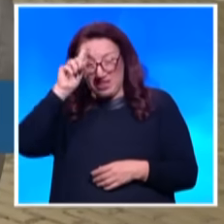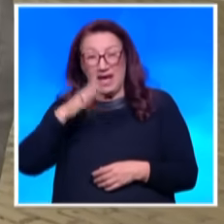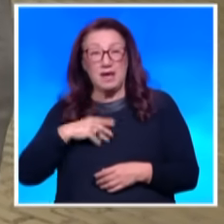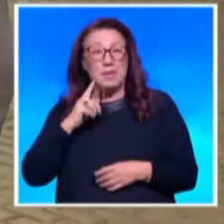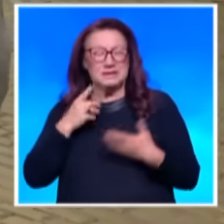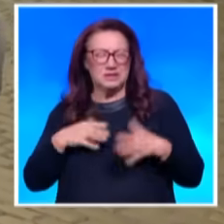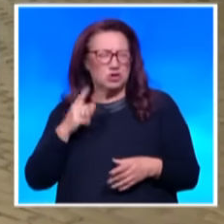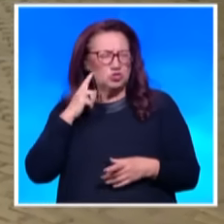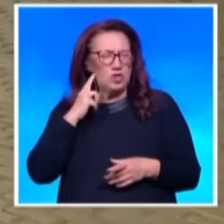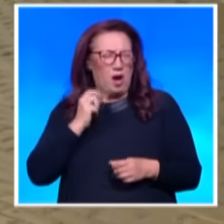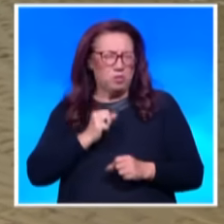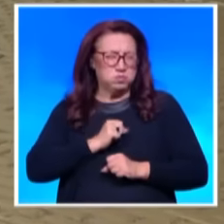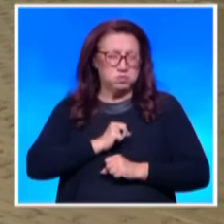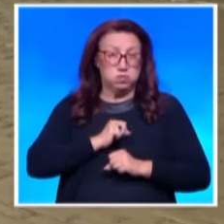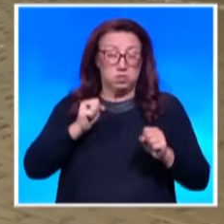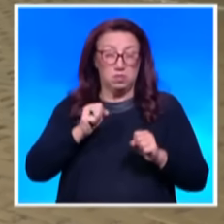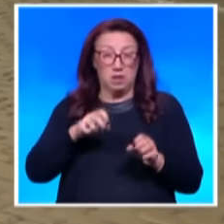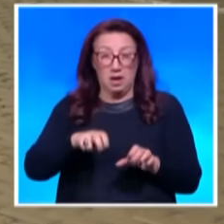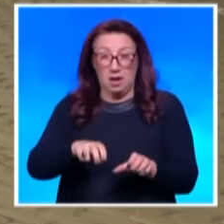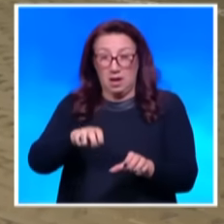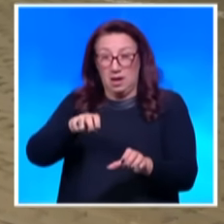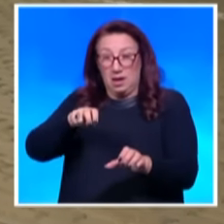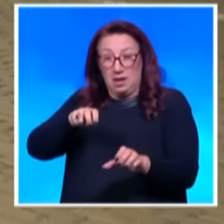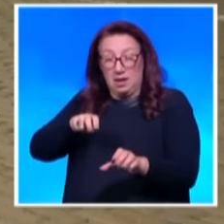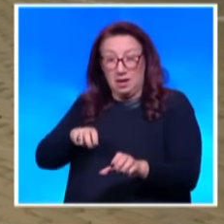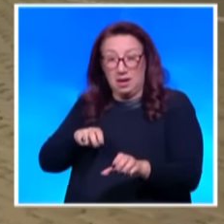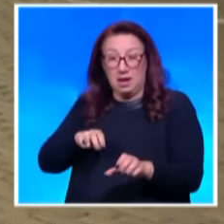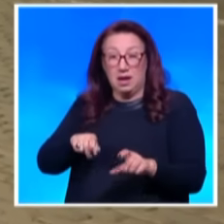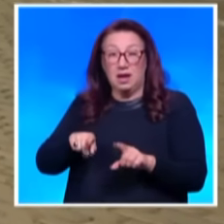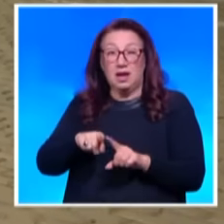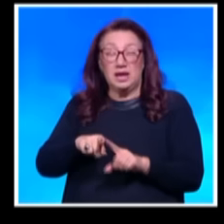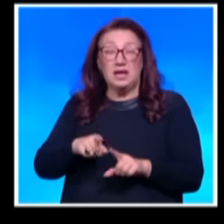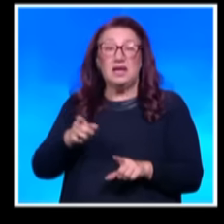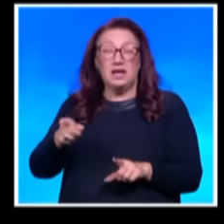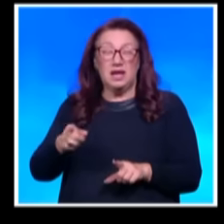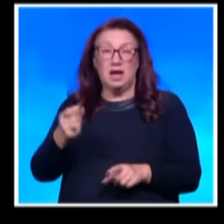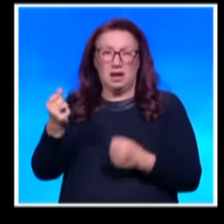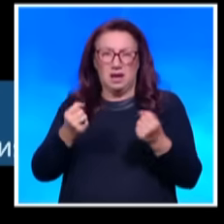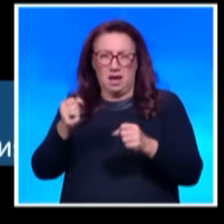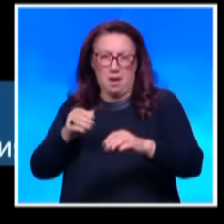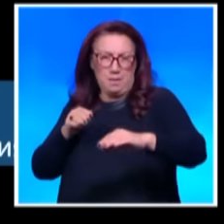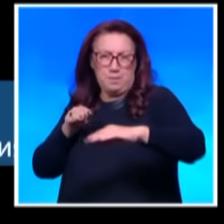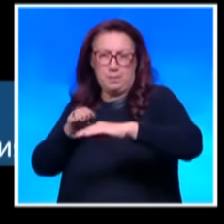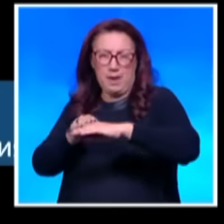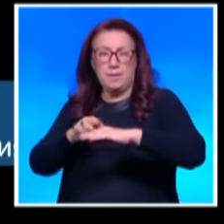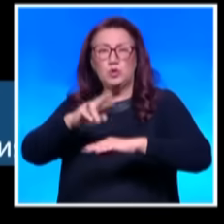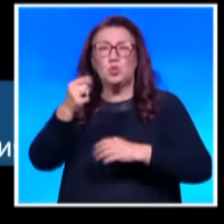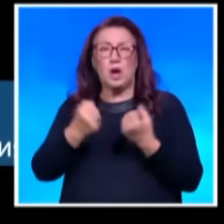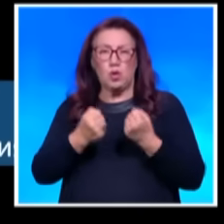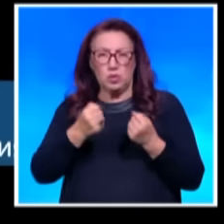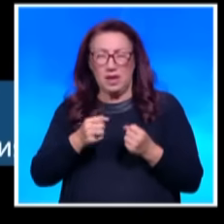Порошето, прави крачка назад и Порошето се забива в шофьорската врата. На поляната е имало още 10